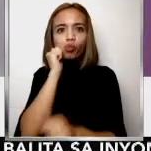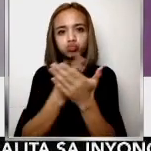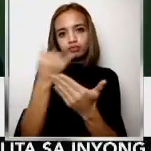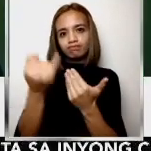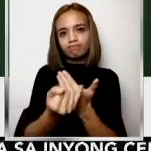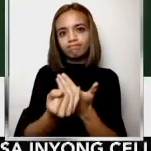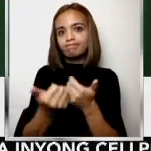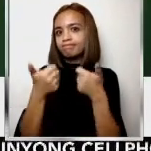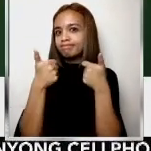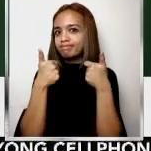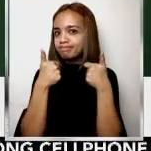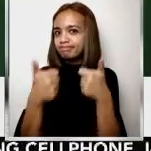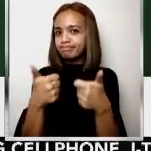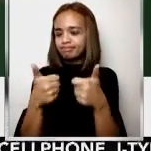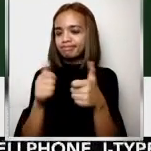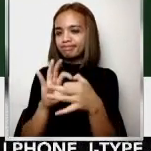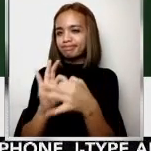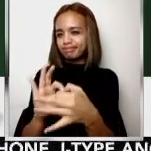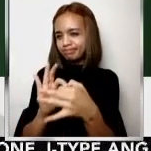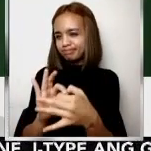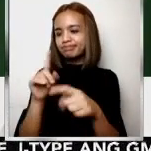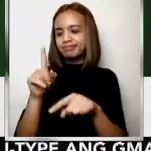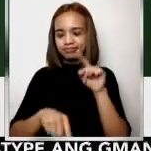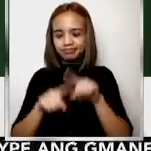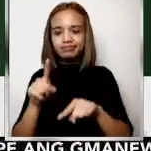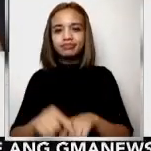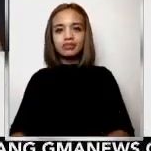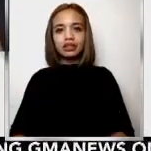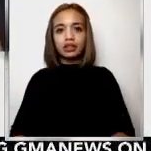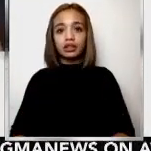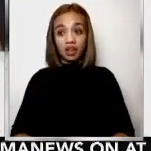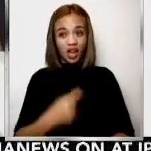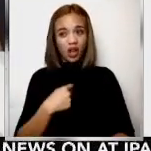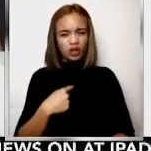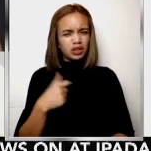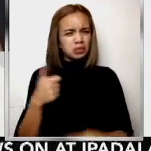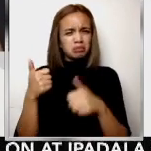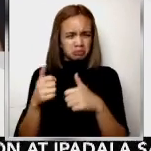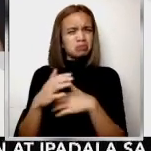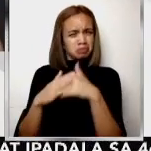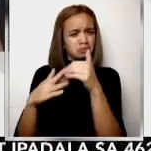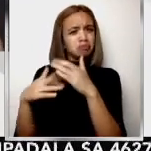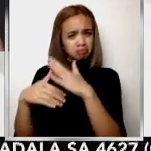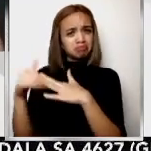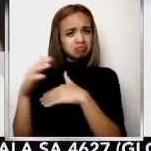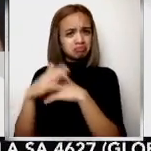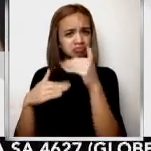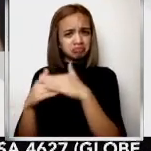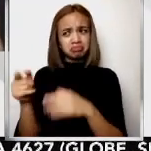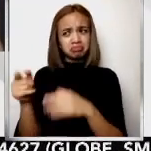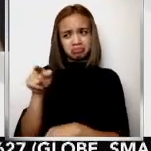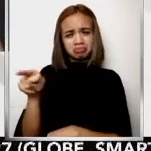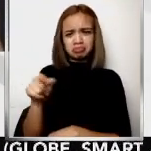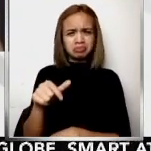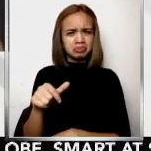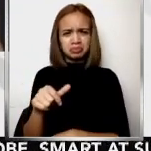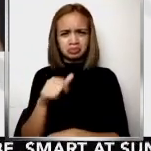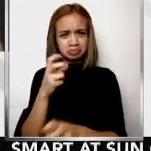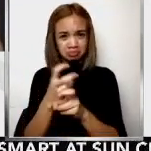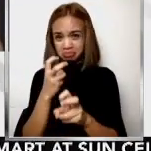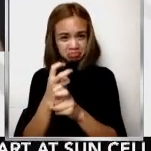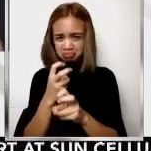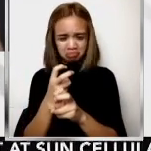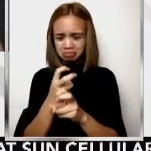ang pagkakaibigan. Kasi komportable na po kay Mikey. Kaya hindi na rin po mahirap. And na-enjoy